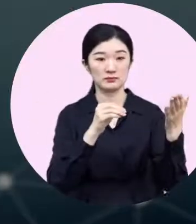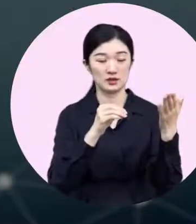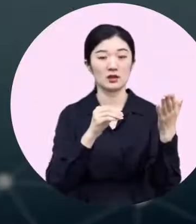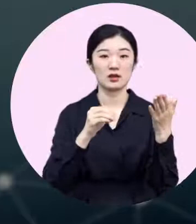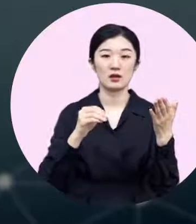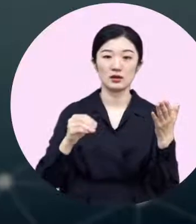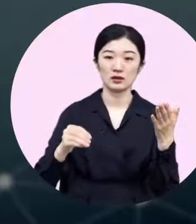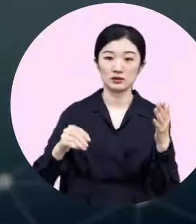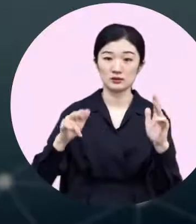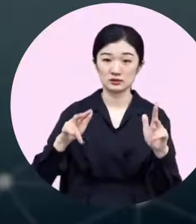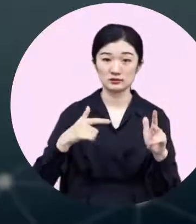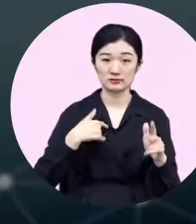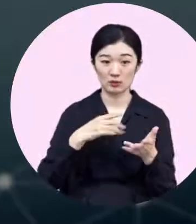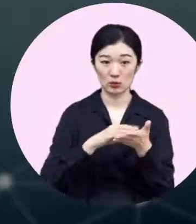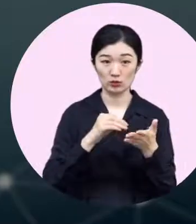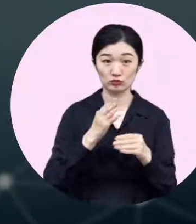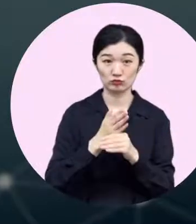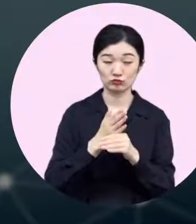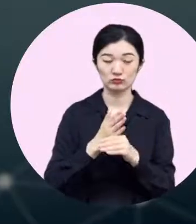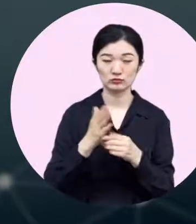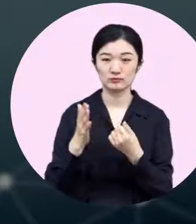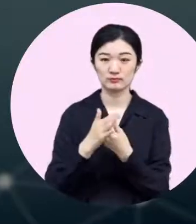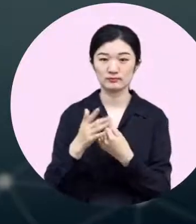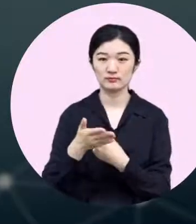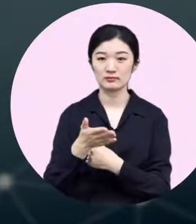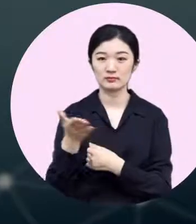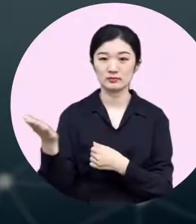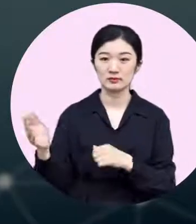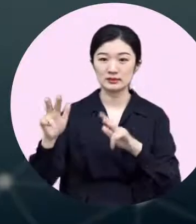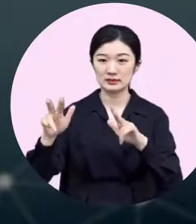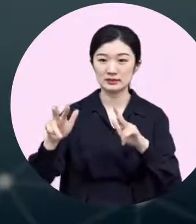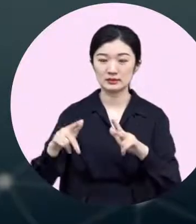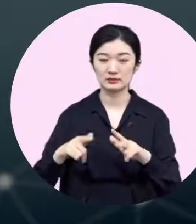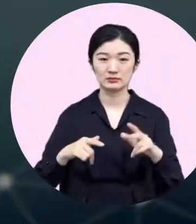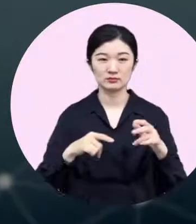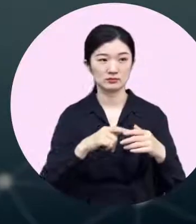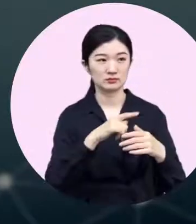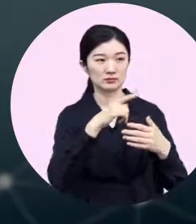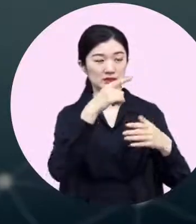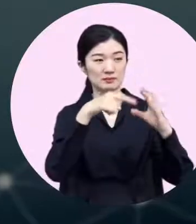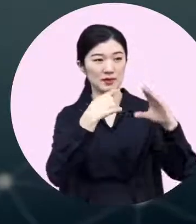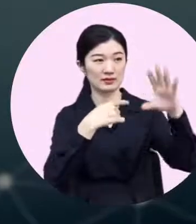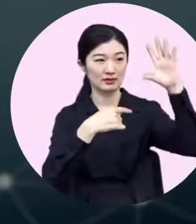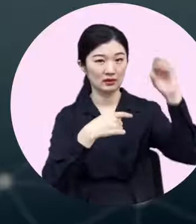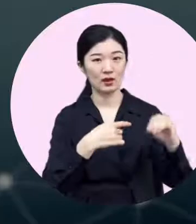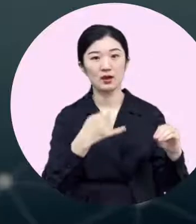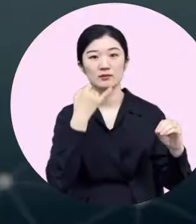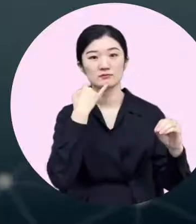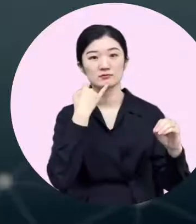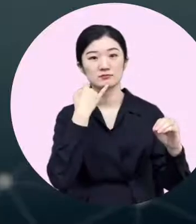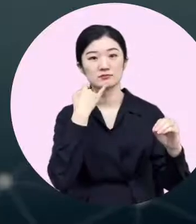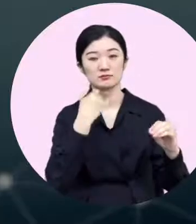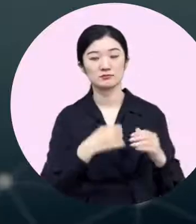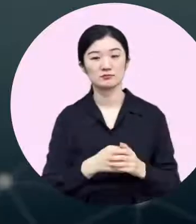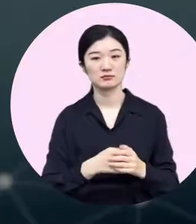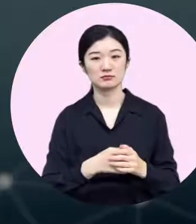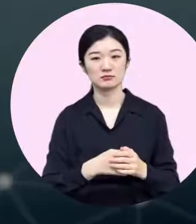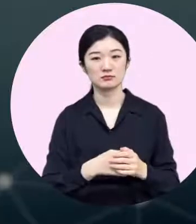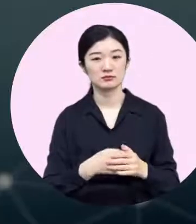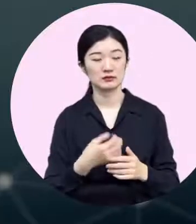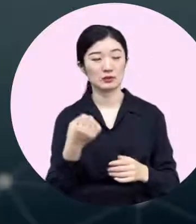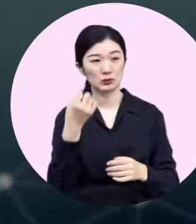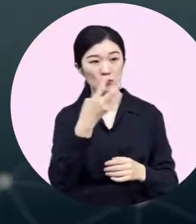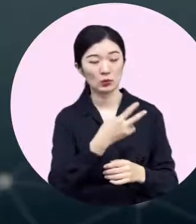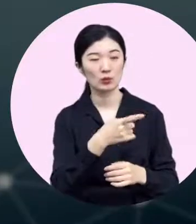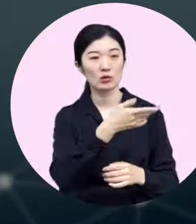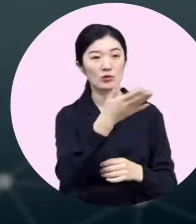지금 갖고 있는 거거든요. 그럼 이제 여러분들이 이 화면을 이제 닫으셔도 여러분들이 이제 예를 들면 별도로 자, 이메일로